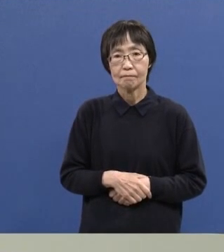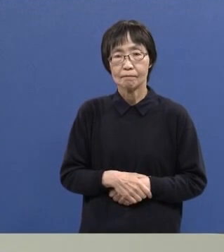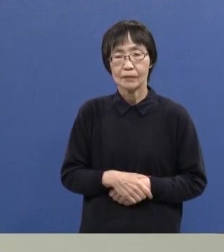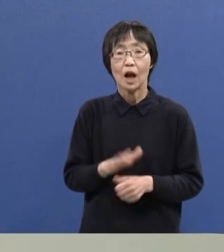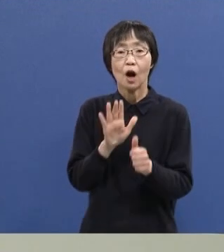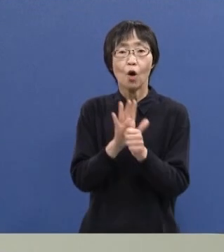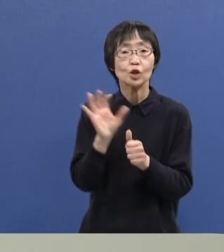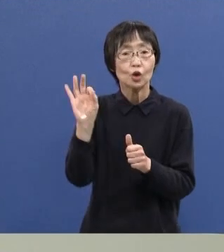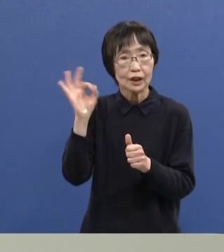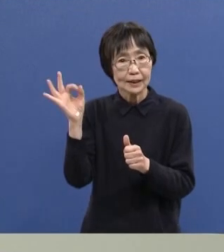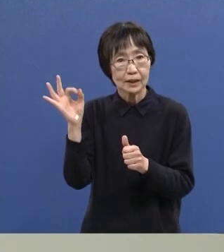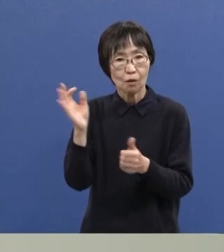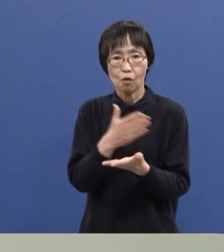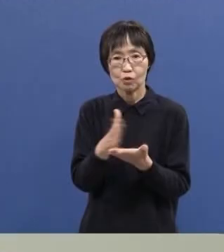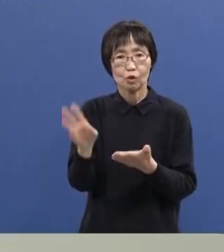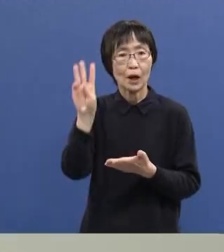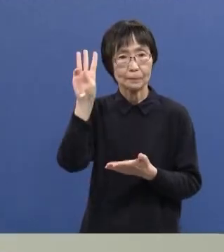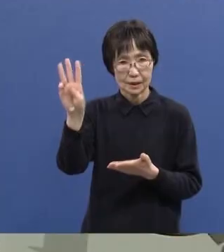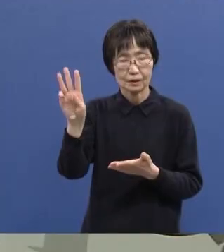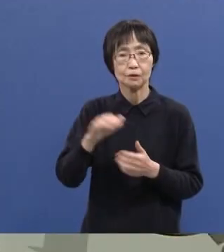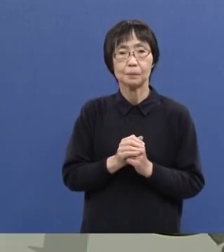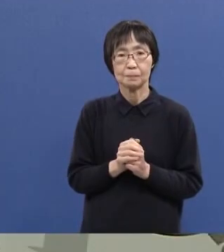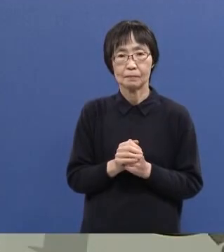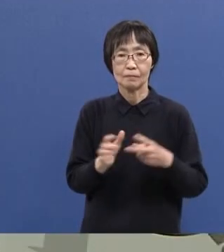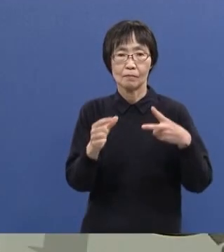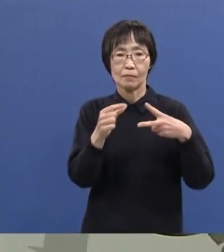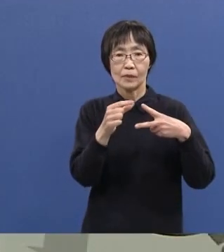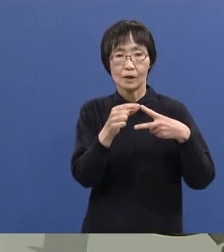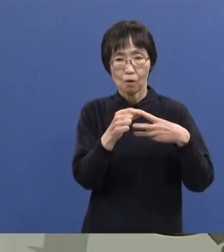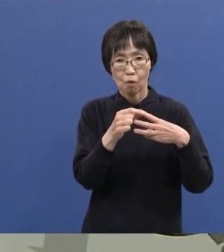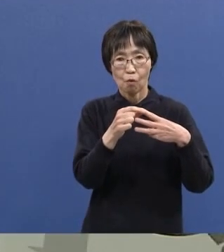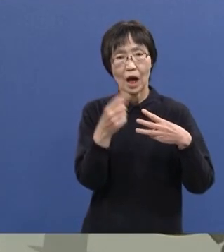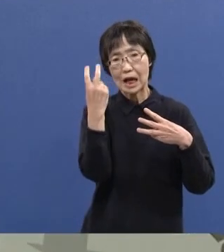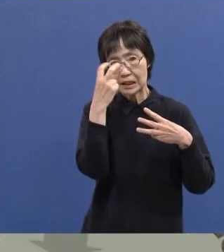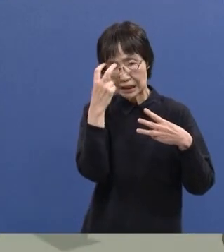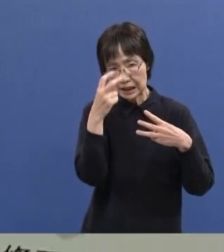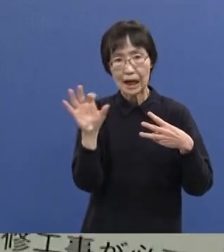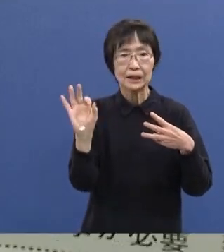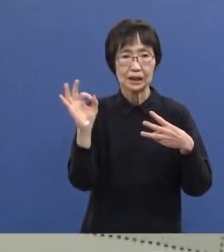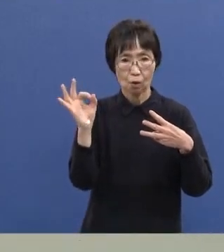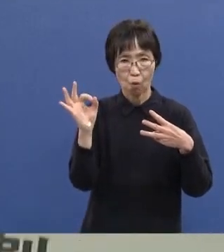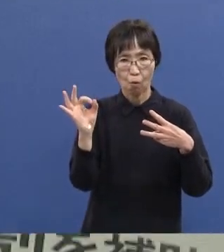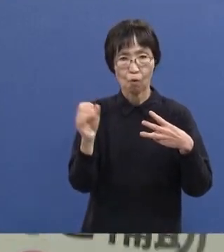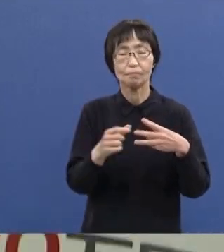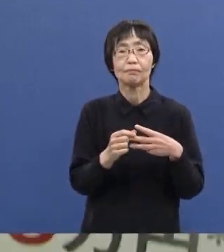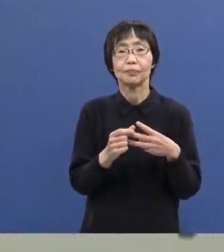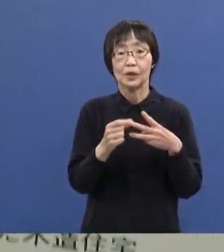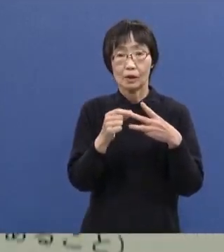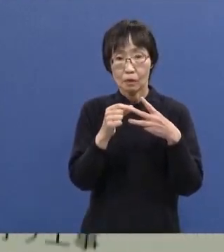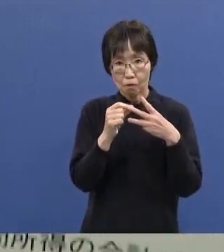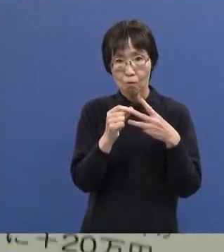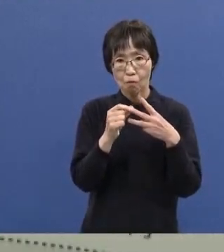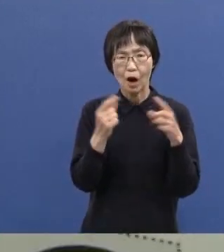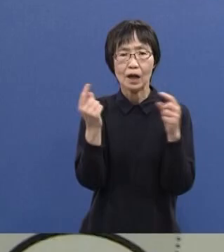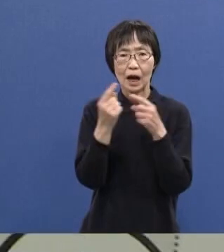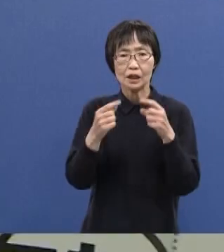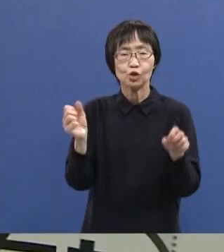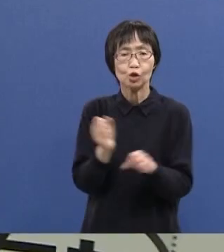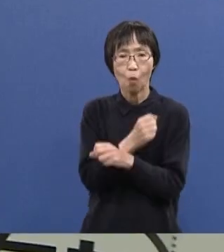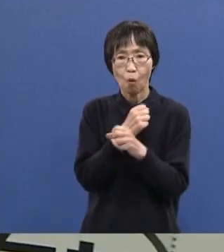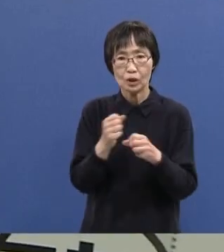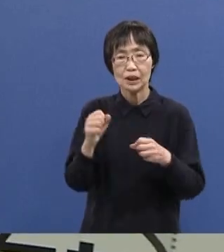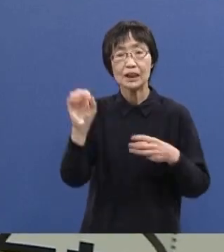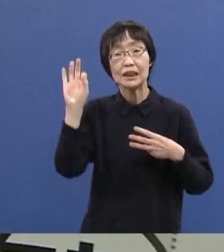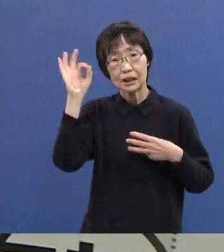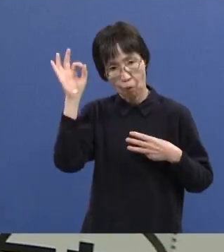金は3種類あります。耐震診断費用の補助、耐震改修工事費用の